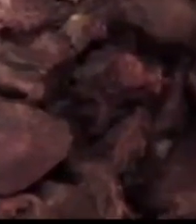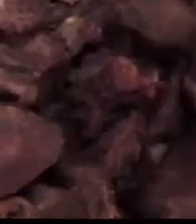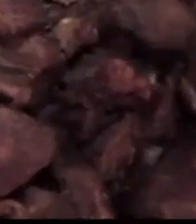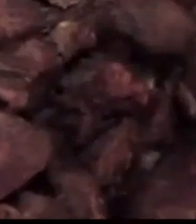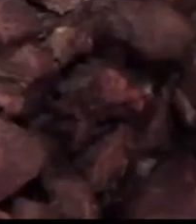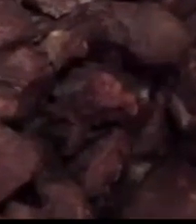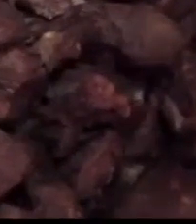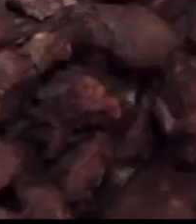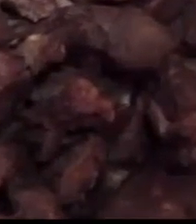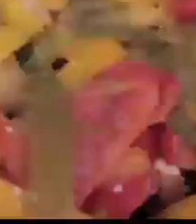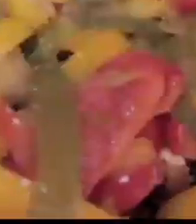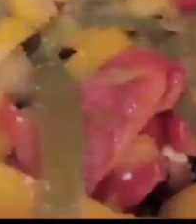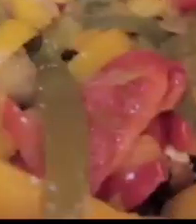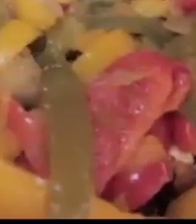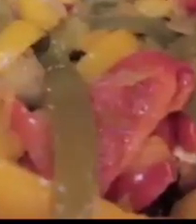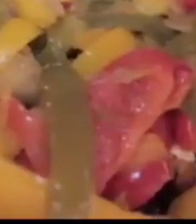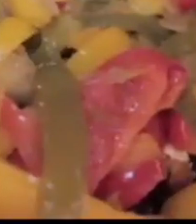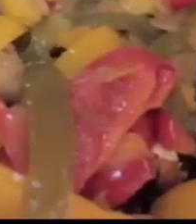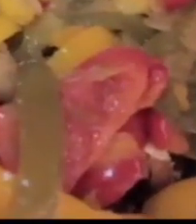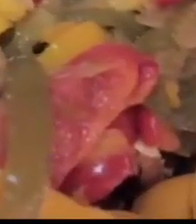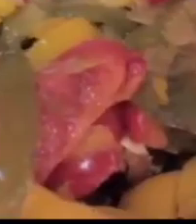meilleur dans son domaine.